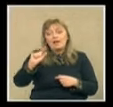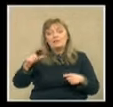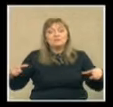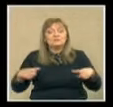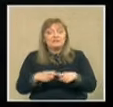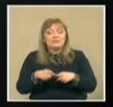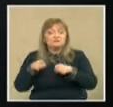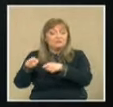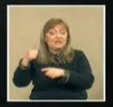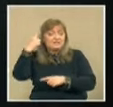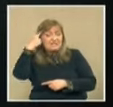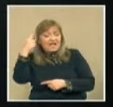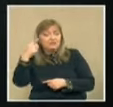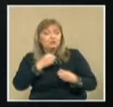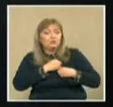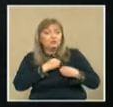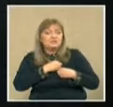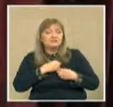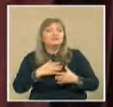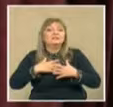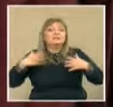и го усещат и са много щастливи.